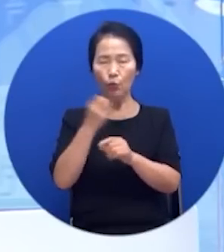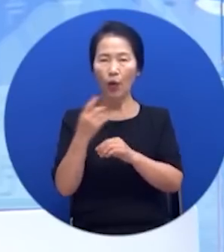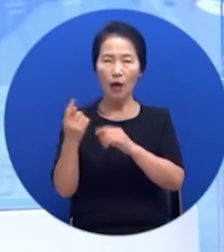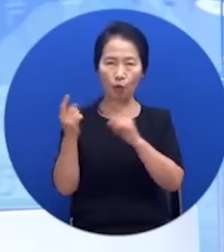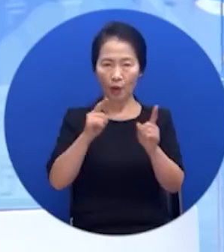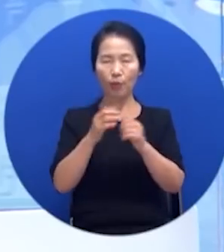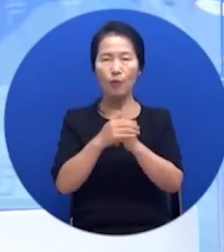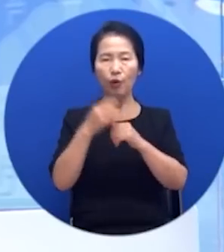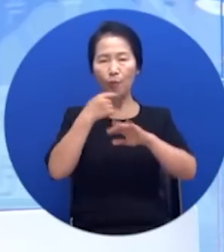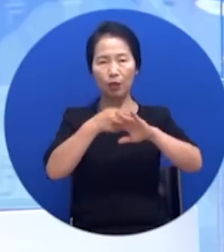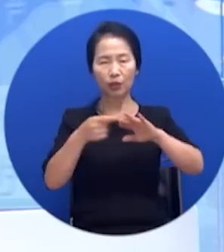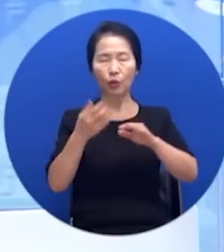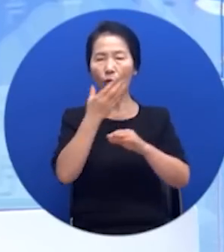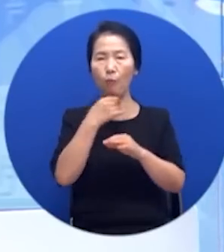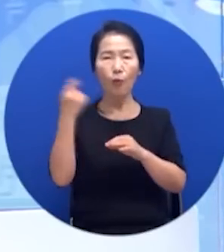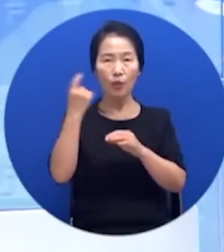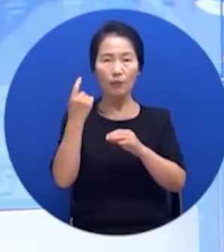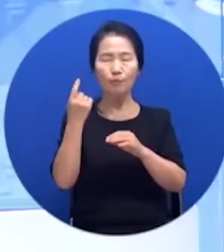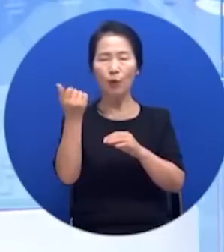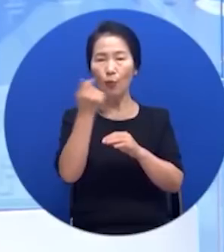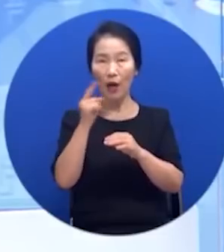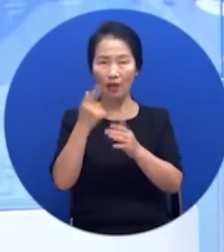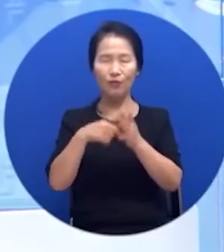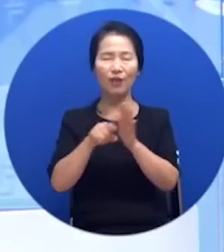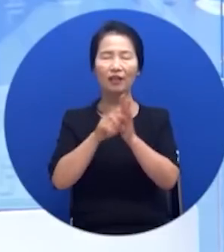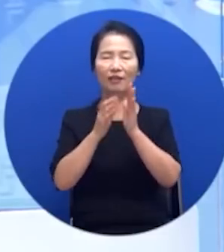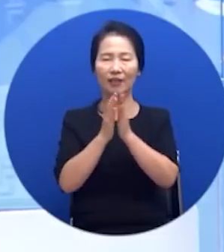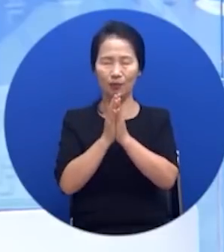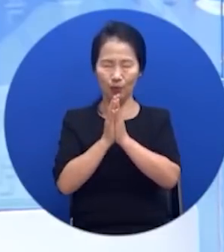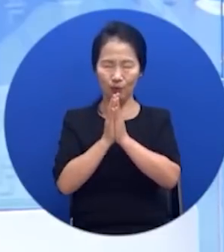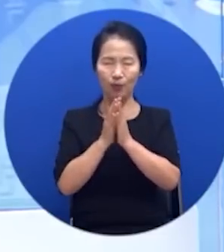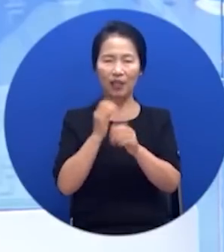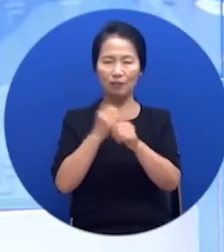그리고 민족 복음화를 위하여 특별 기도를 해 주시겠습니다.